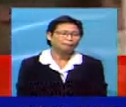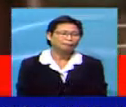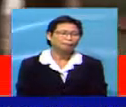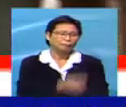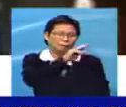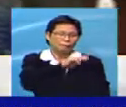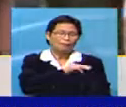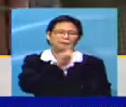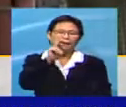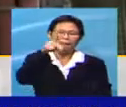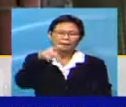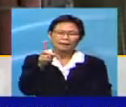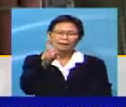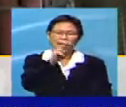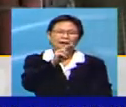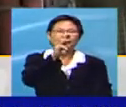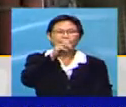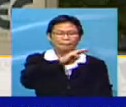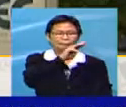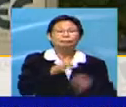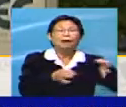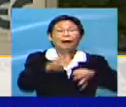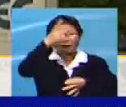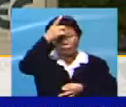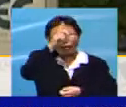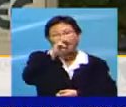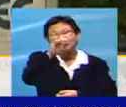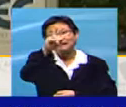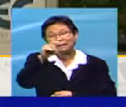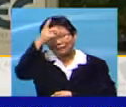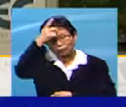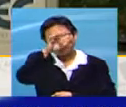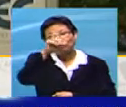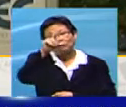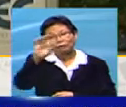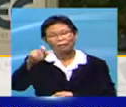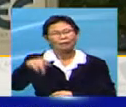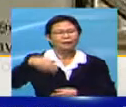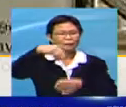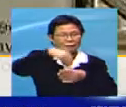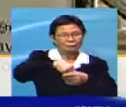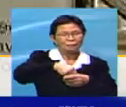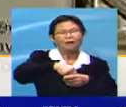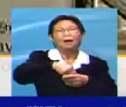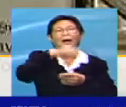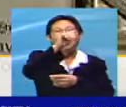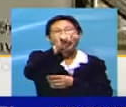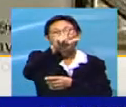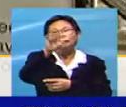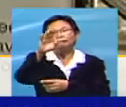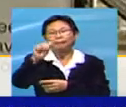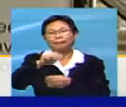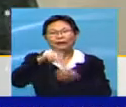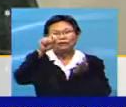Jelas Menteri Perdagangan Antarabangsa dan Industri Datuk Sri Mustafa Mohamad, penyenaran di dalam Alibaba.com akan menggunakan